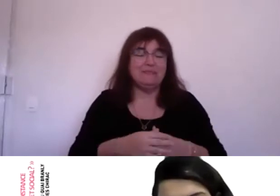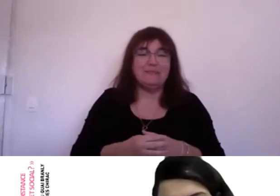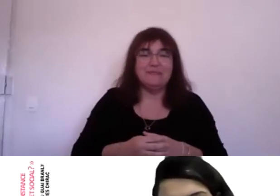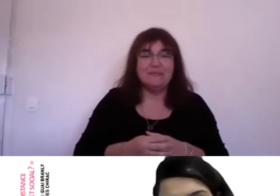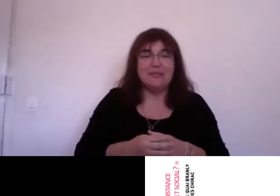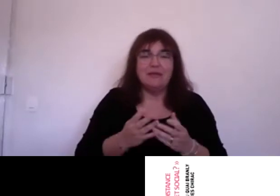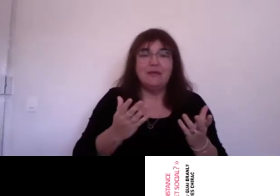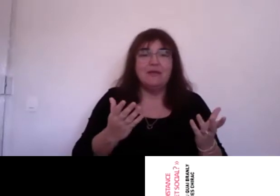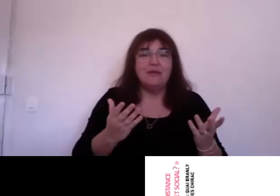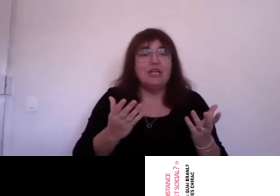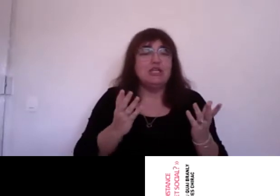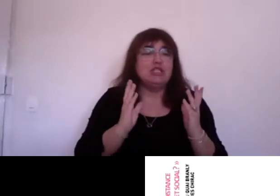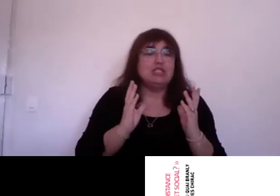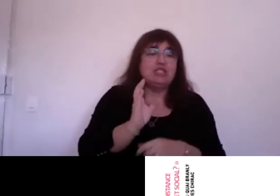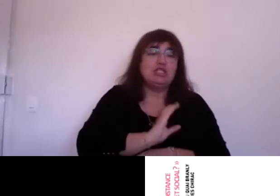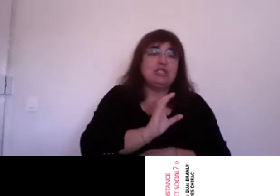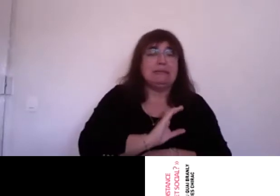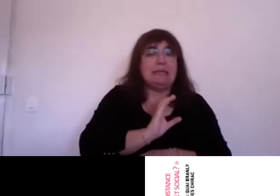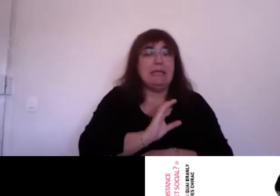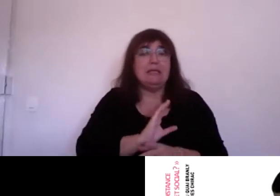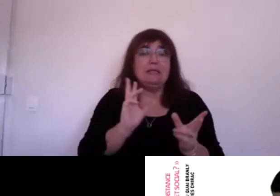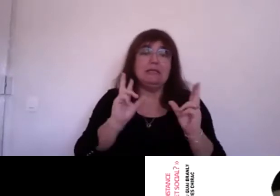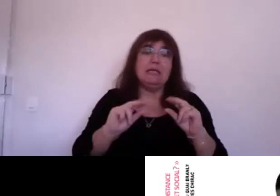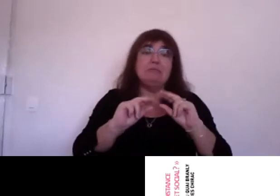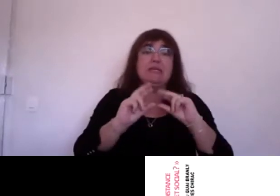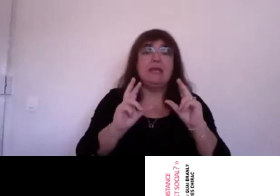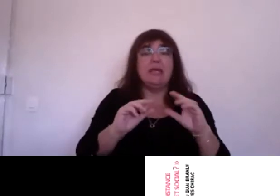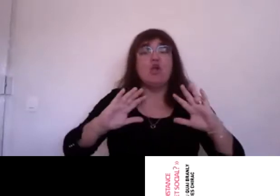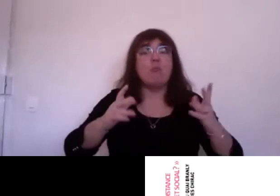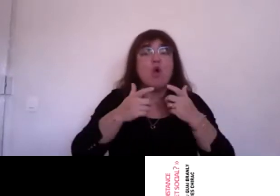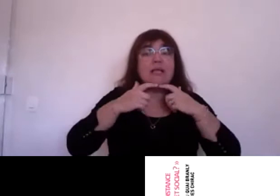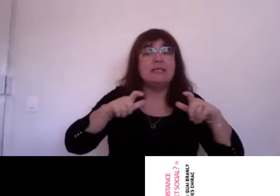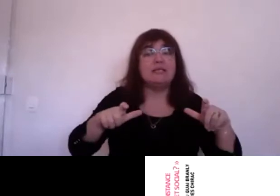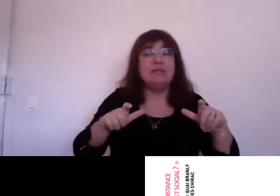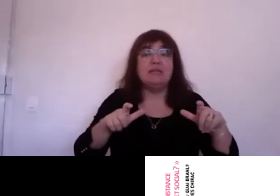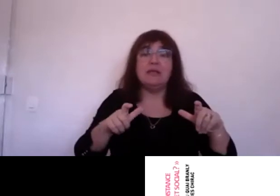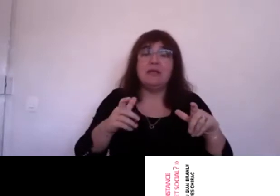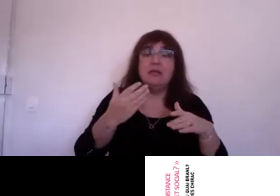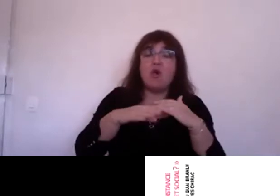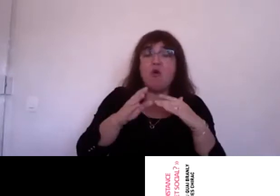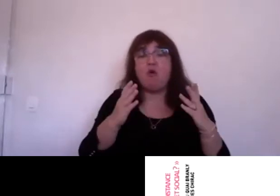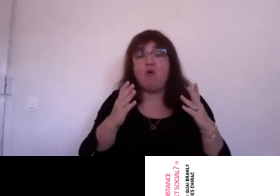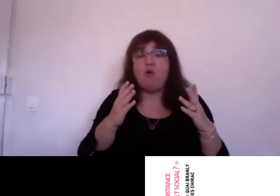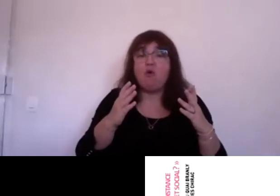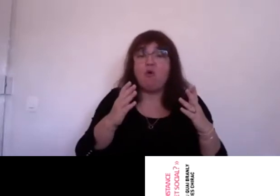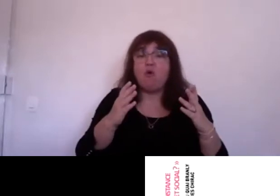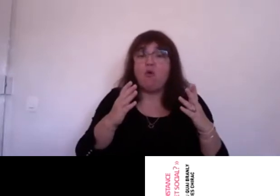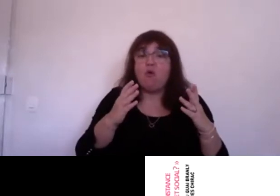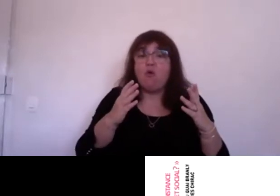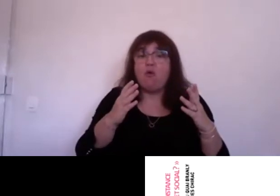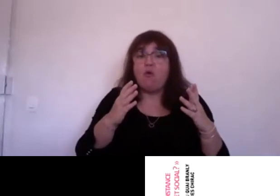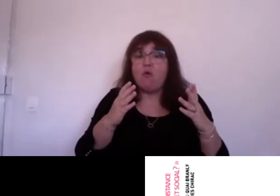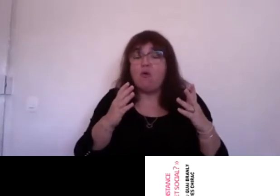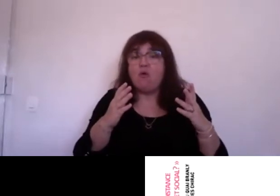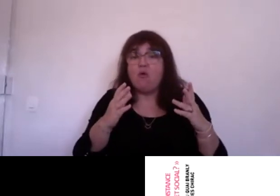ce qu'on a mis en place à la Cité des sciences et de l'industrie au niveau du service accessibilité pendant la crise sanitaire. Je ne pourrais pas parler de tout